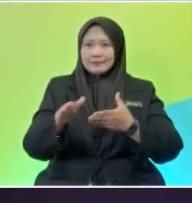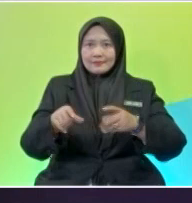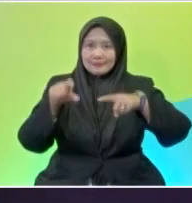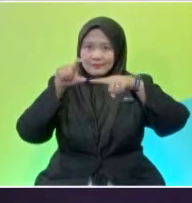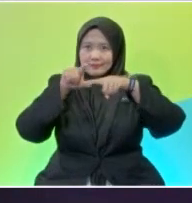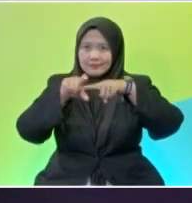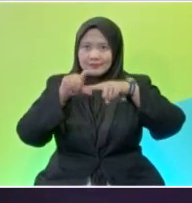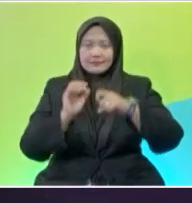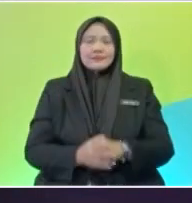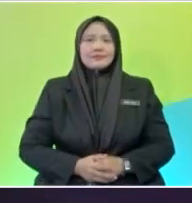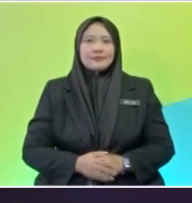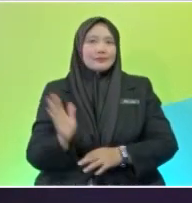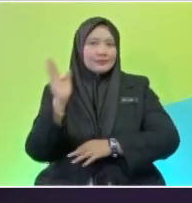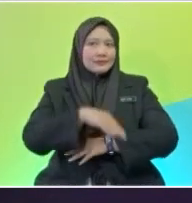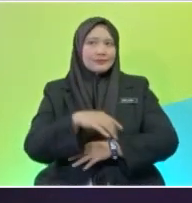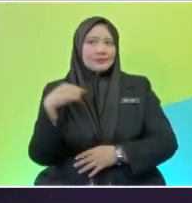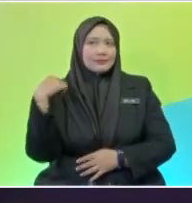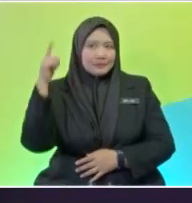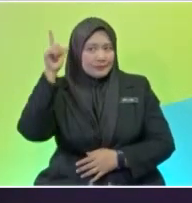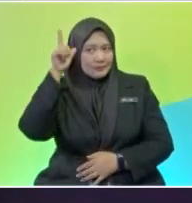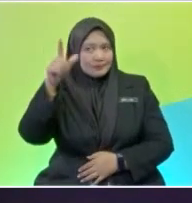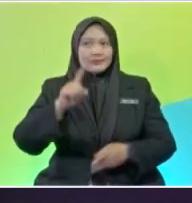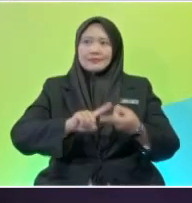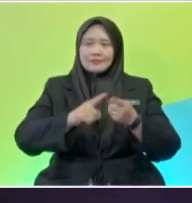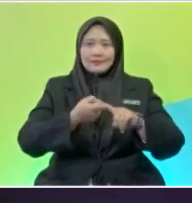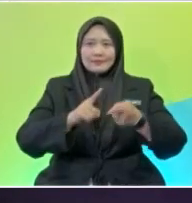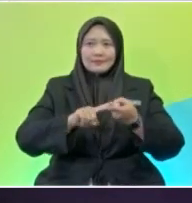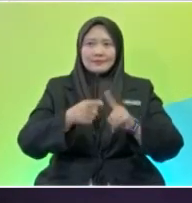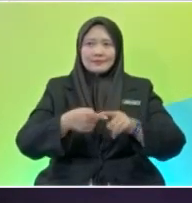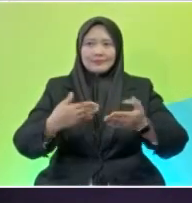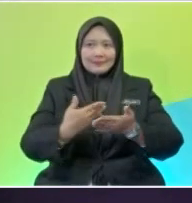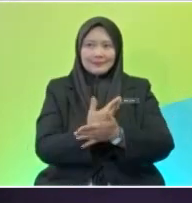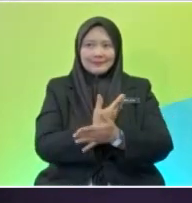Jung Ee Kita pakai nekat kawan-kawan baru saya Assalamualaikum Hai